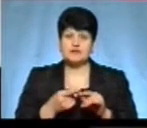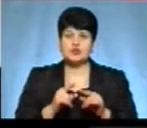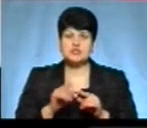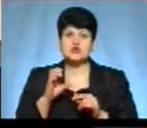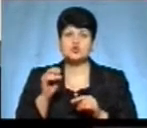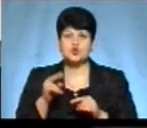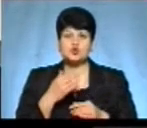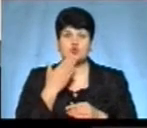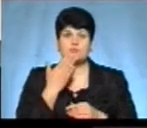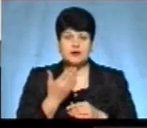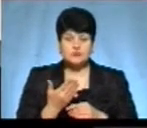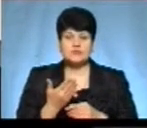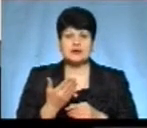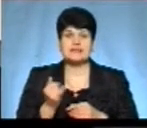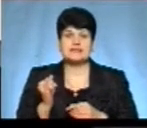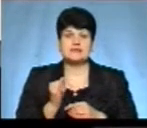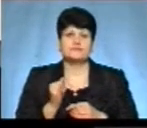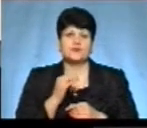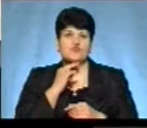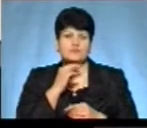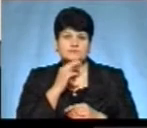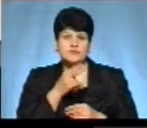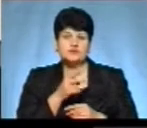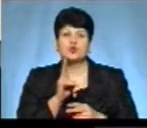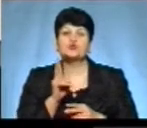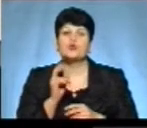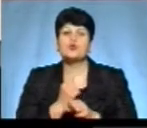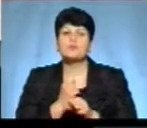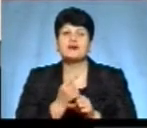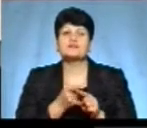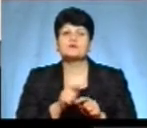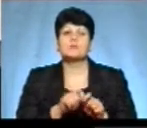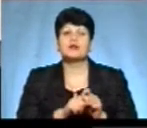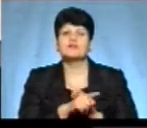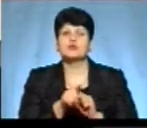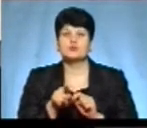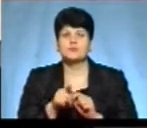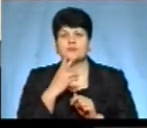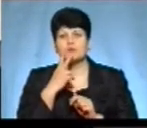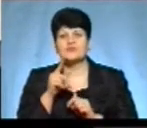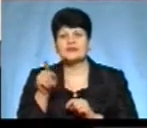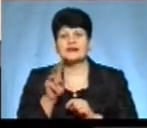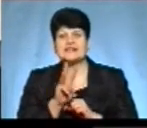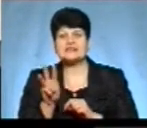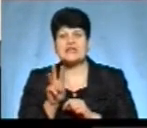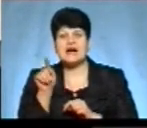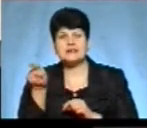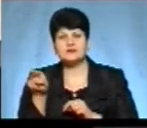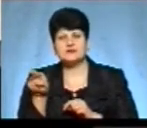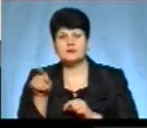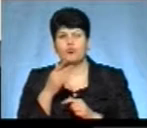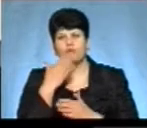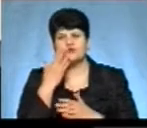соцопитування і, звичайно, звертати увагу на те, хто робив ці дослідження, подивитися їхній сайт, почитати, коли